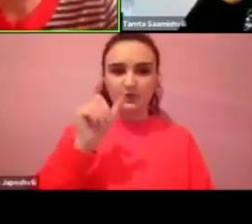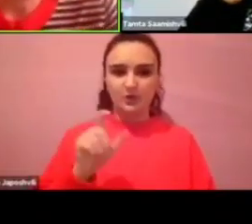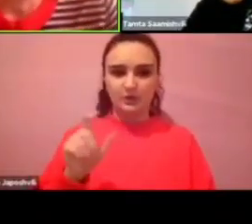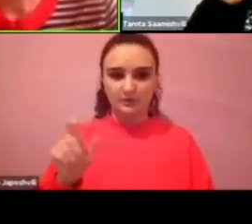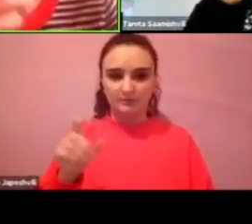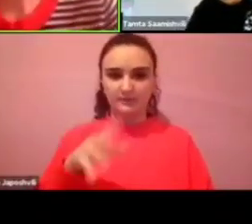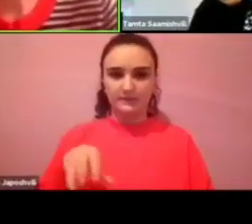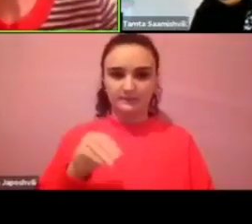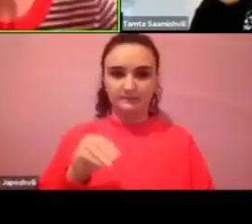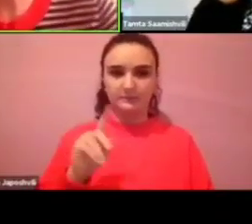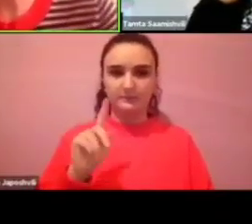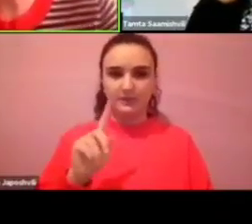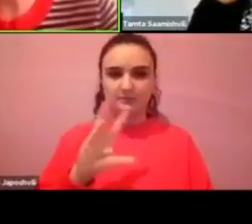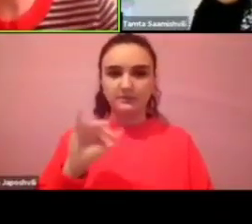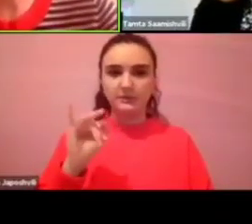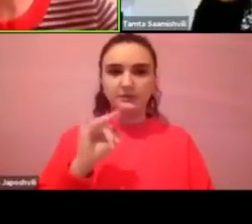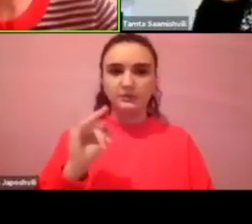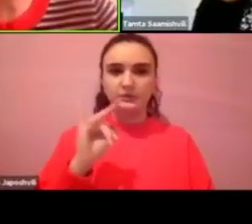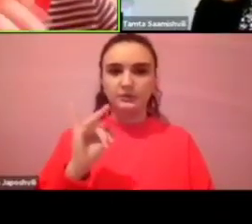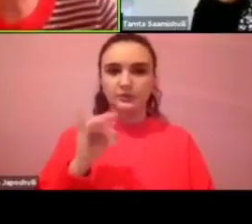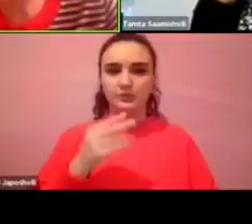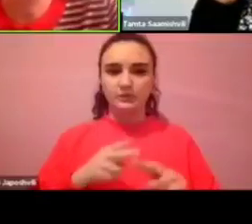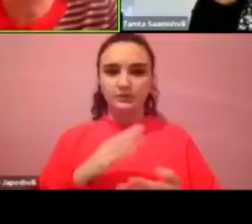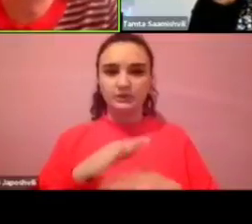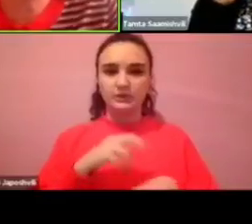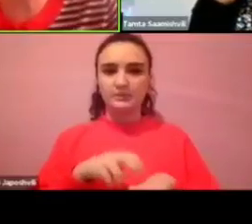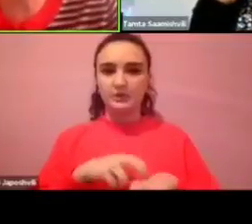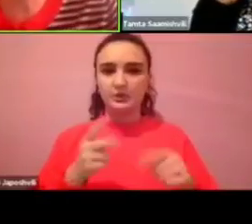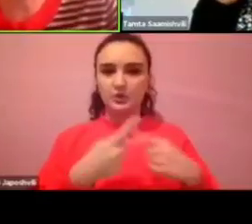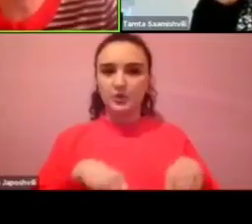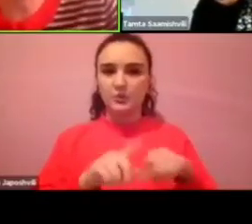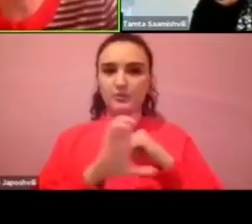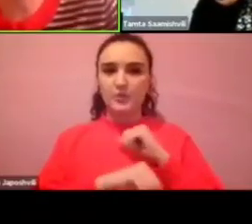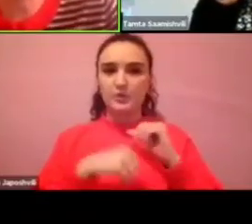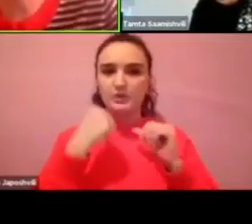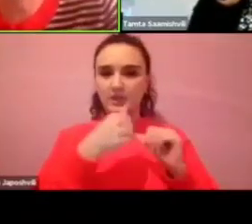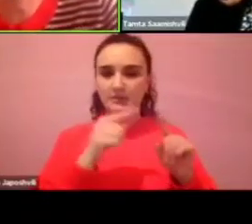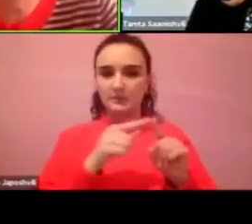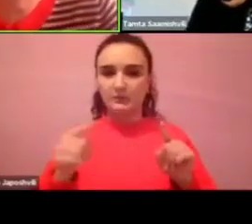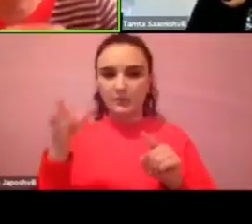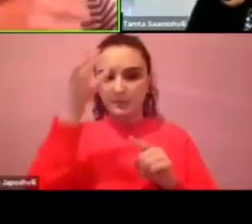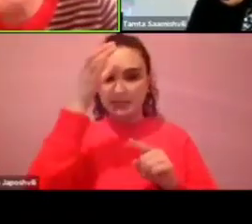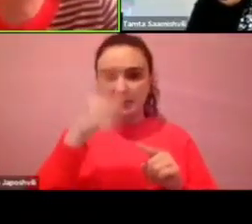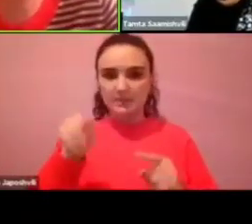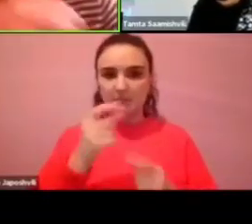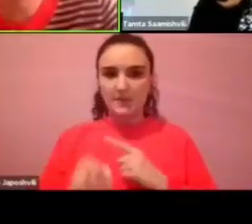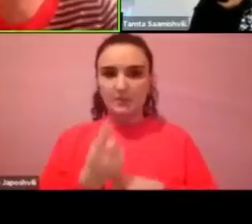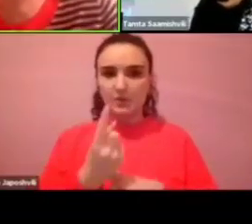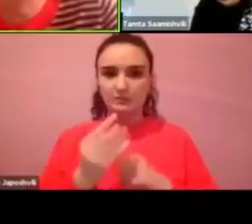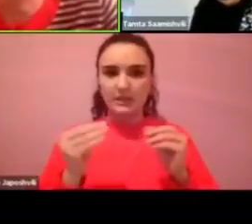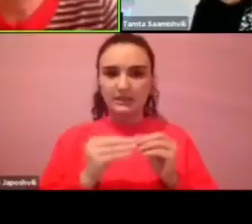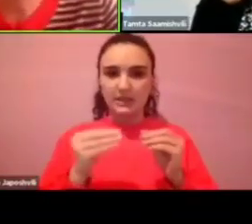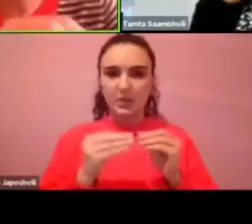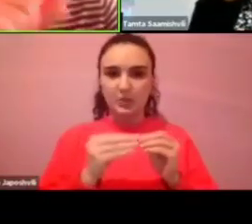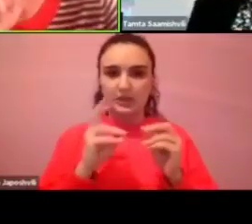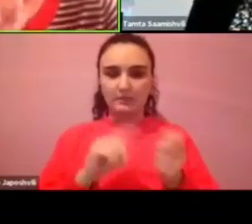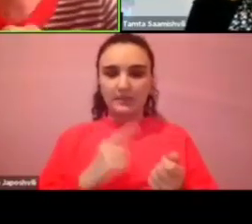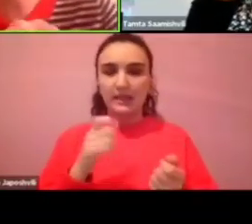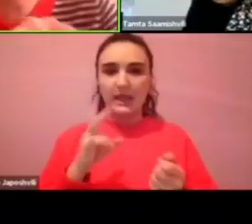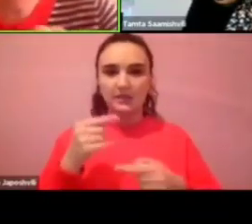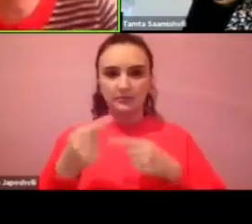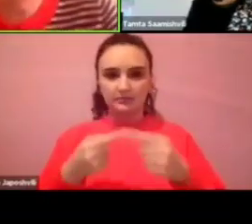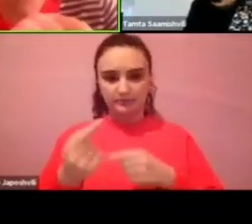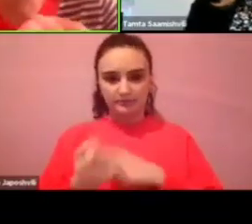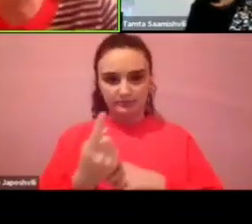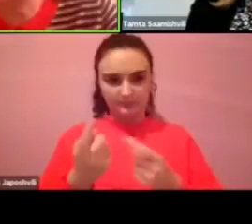ფსიქოლოგები მაგრამ საინტერესო ის არის სამედიცინო სფეროდან რომ ბოლო წლების განმავლობაში მეცნიერებმა აღმოაჩინეს აი ათეულობით გენი რომლებიც